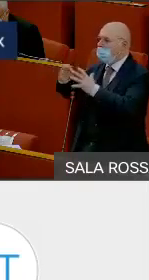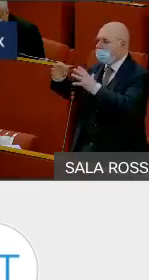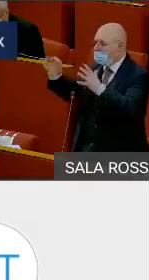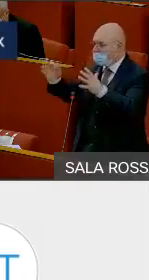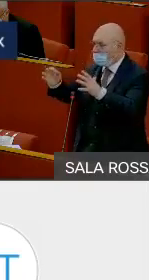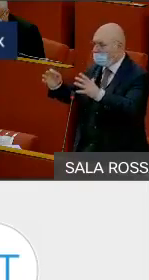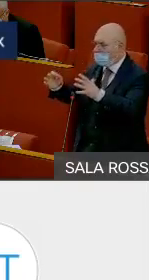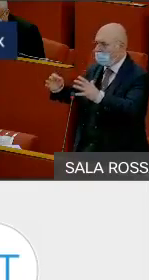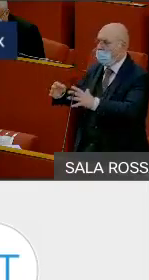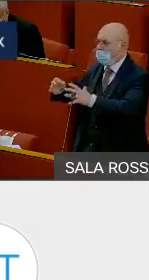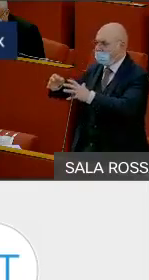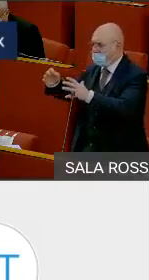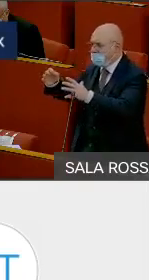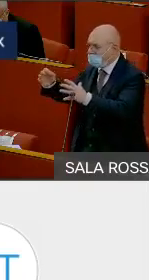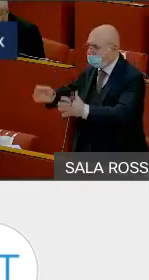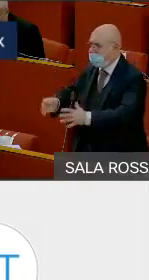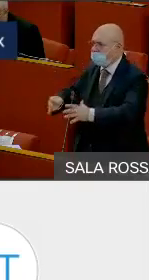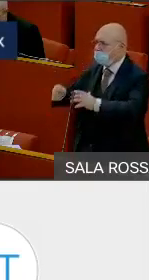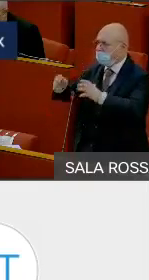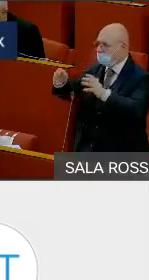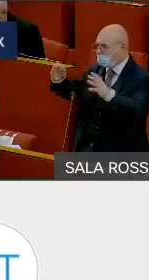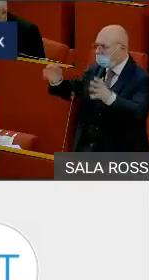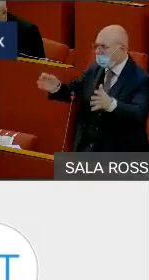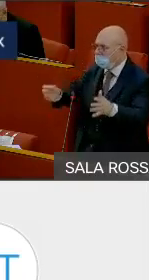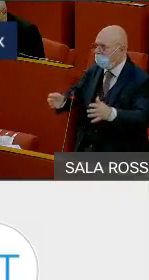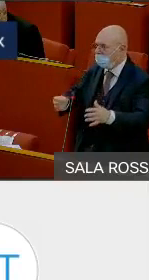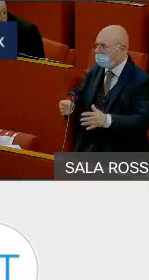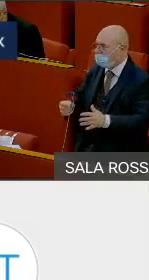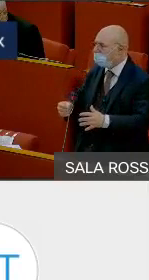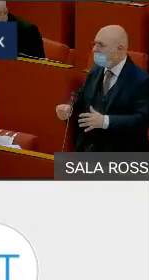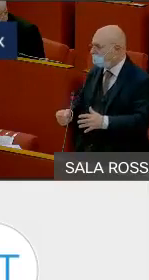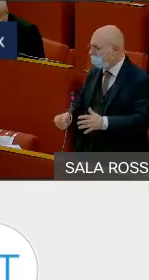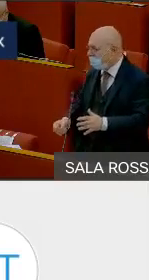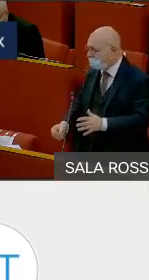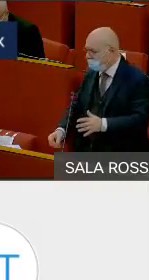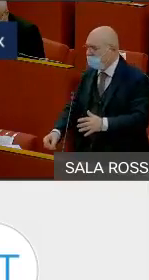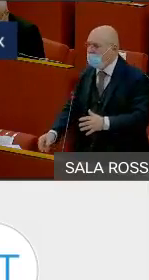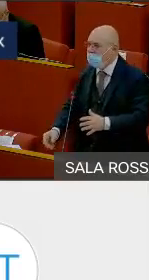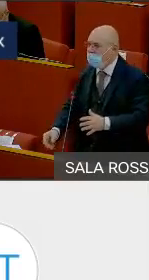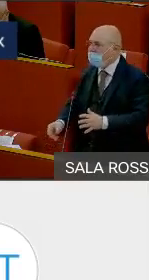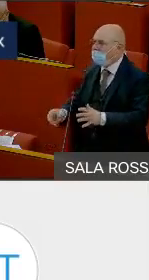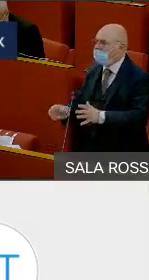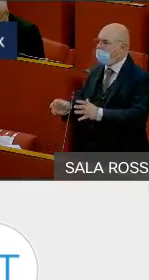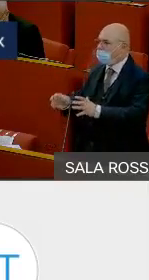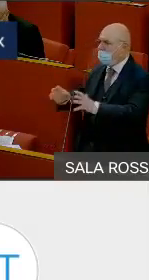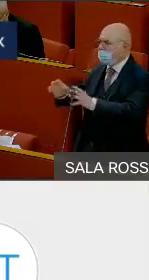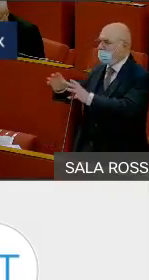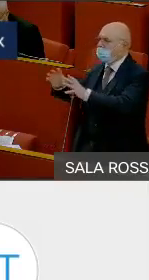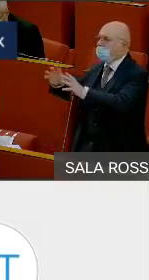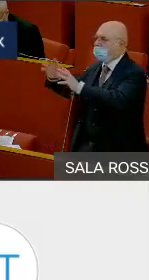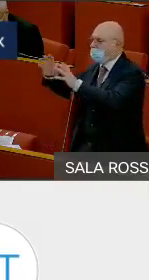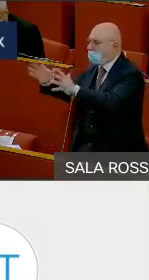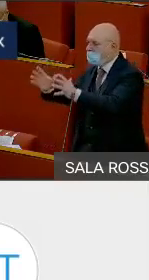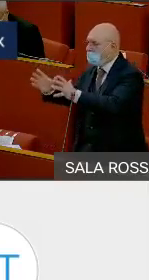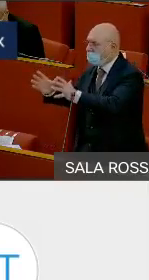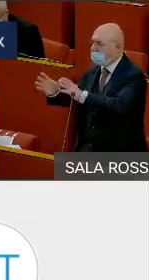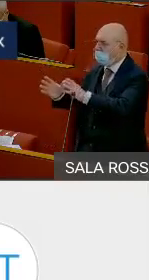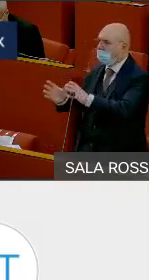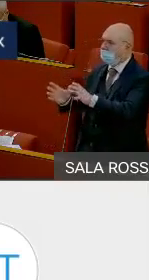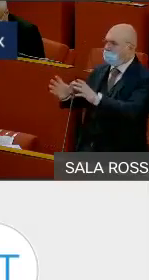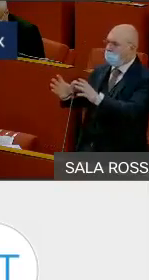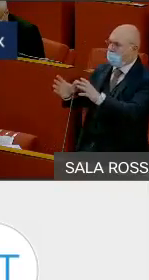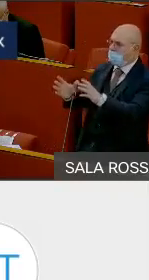commisurato a quella che è la presenza abitativa la presenza lavorativa e quindi che non ci sia per la produzione di reddito